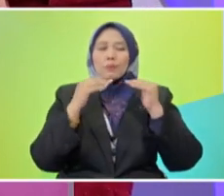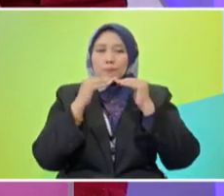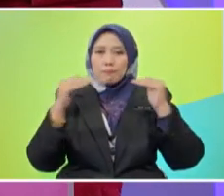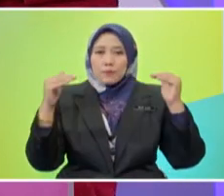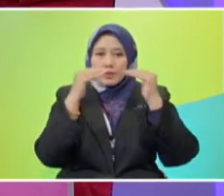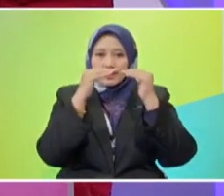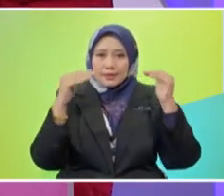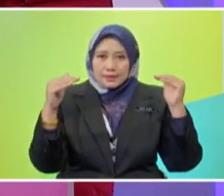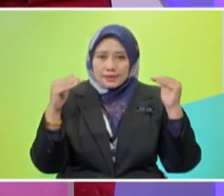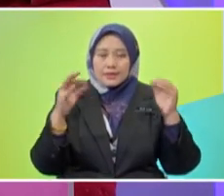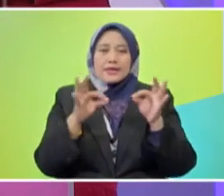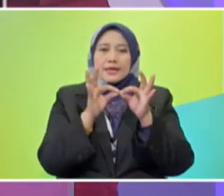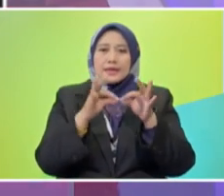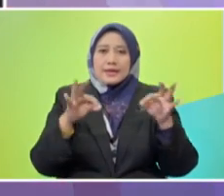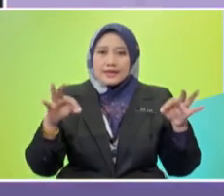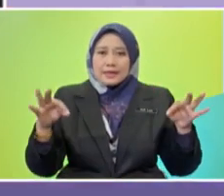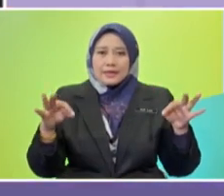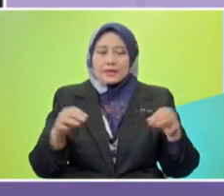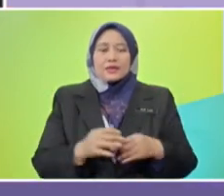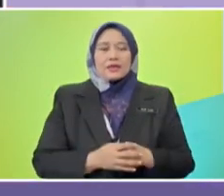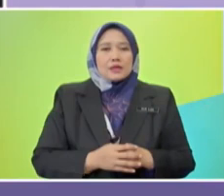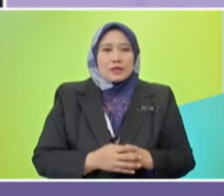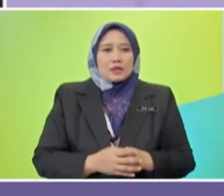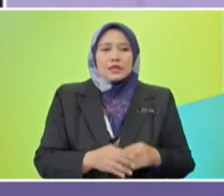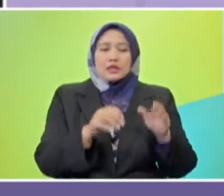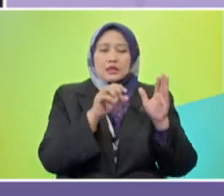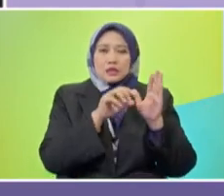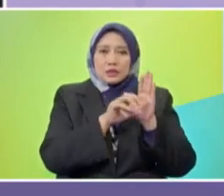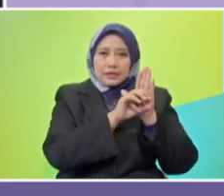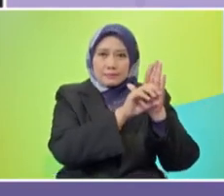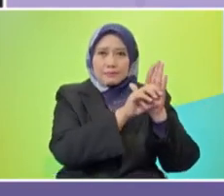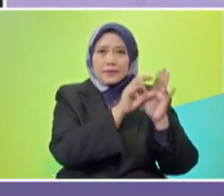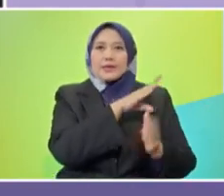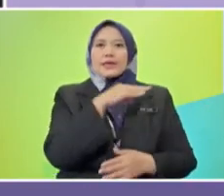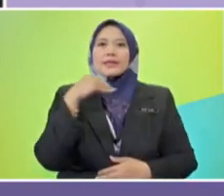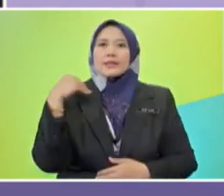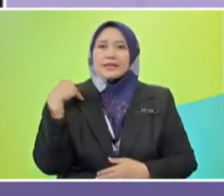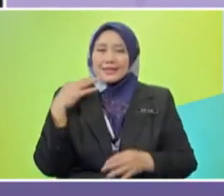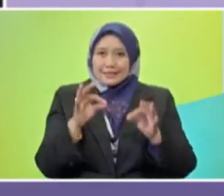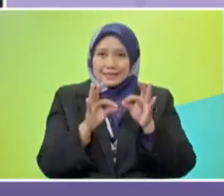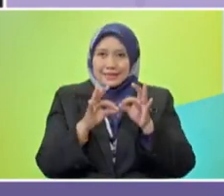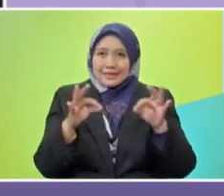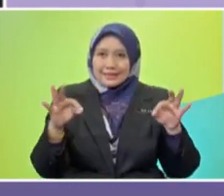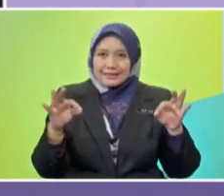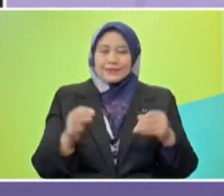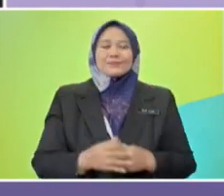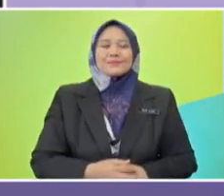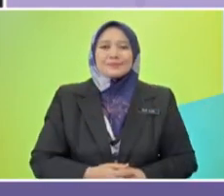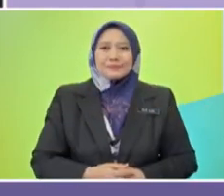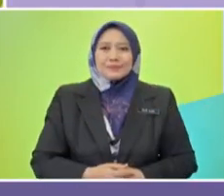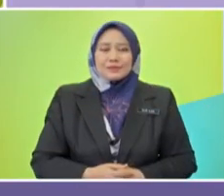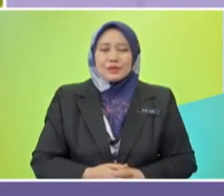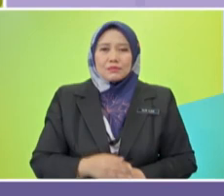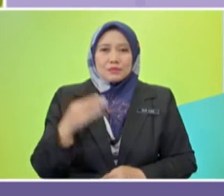ayat berdasarkan gambar dan ayat. Jika sebelum ni kan Fizi, ya, cikgu. Biasanya cikgu mengajar tentang